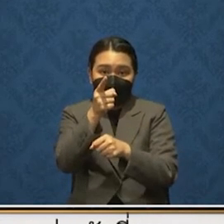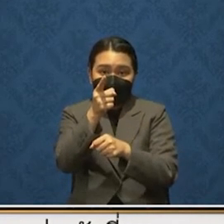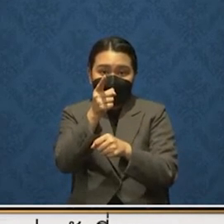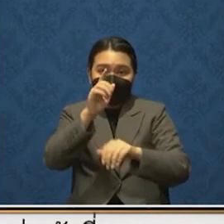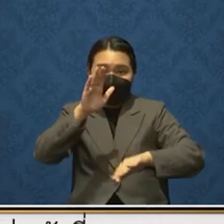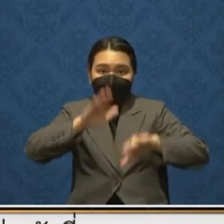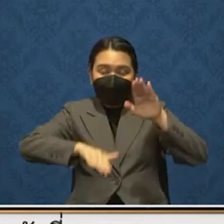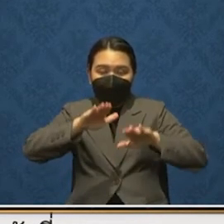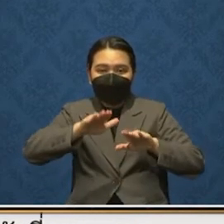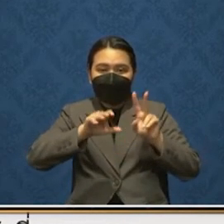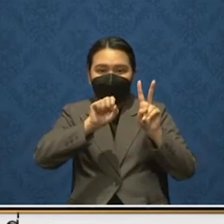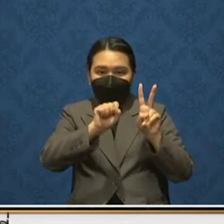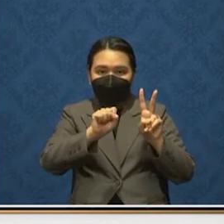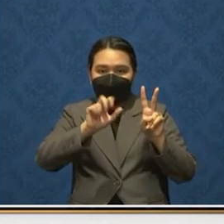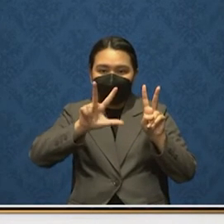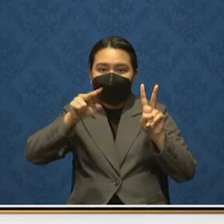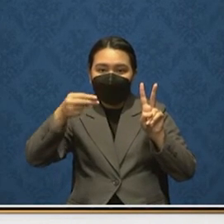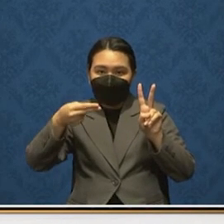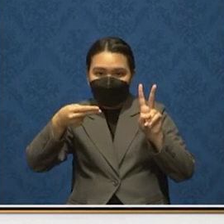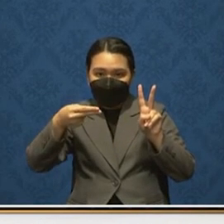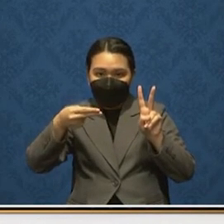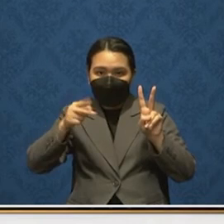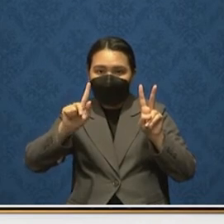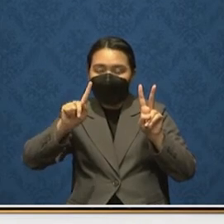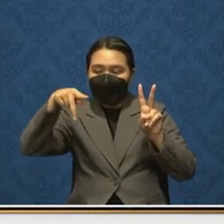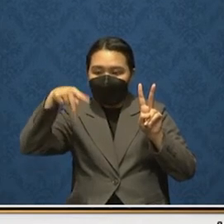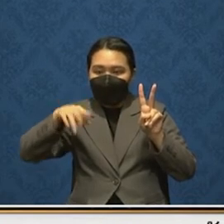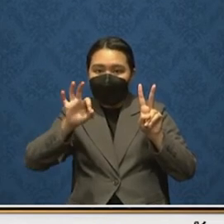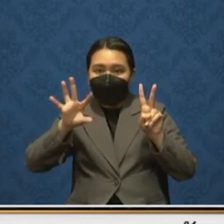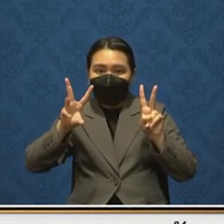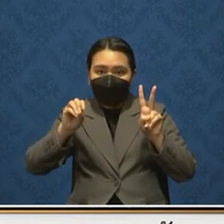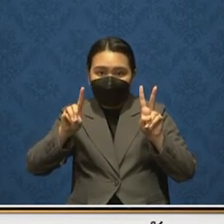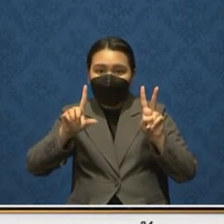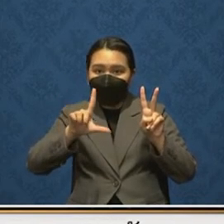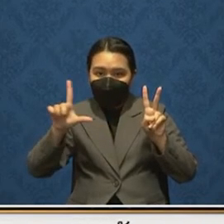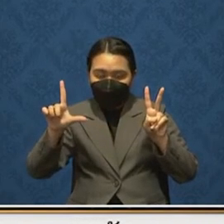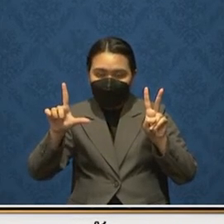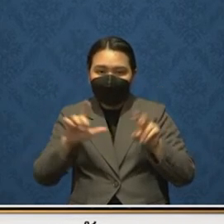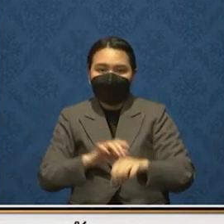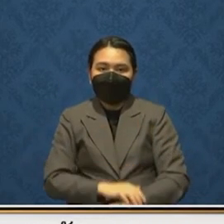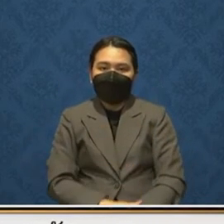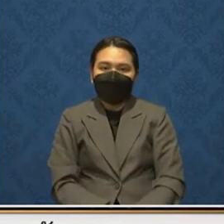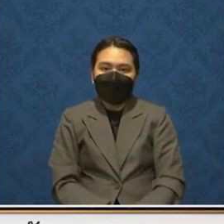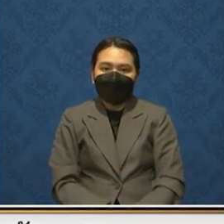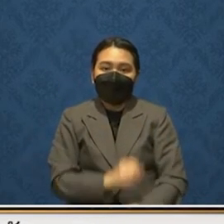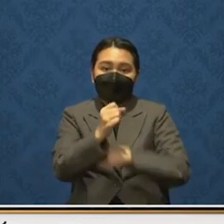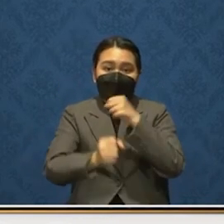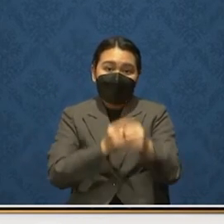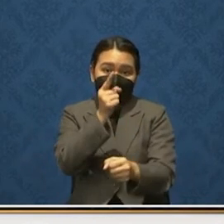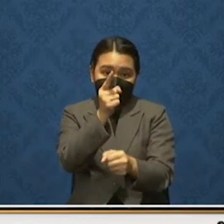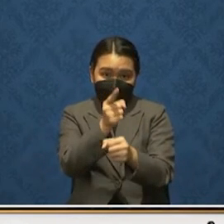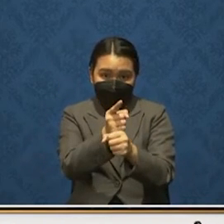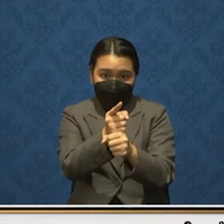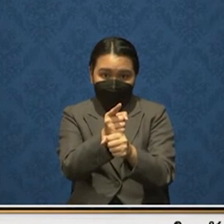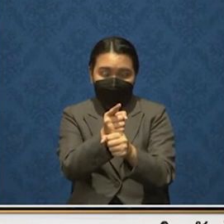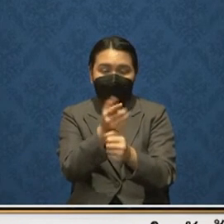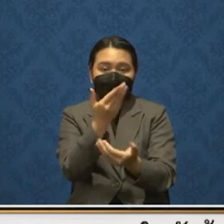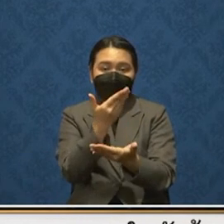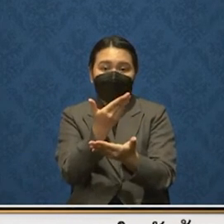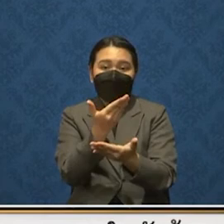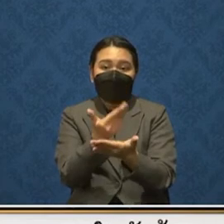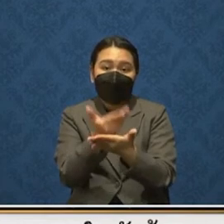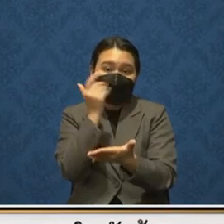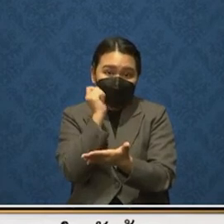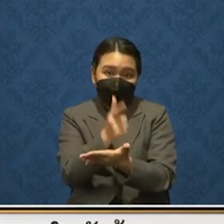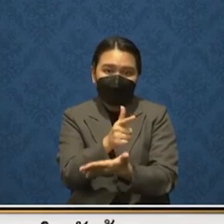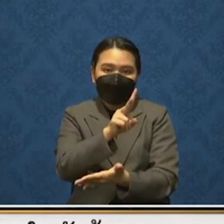2,301,961 ล้านบาทปีหนึนะครับต้เสียสง 2,000 กวล้